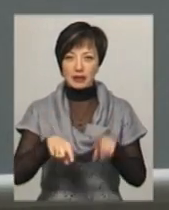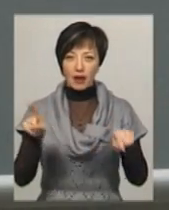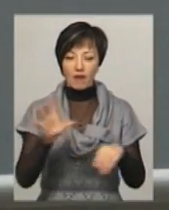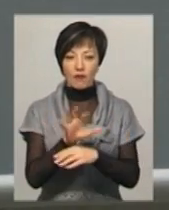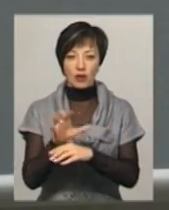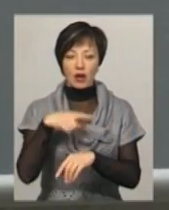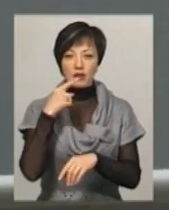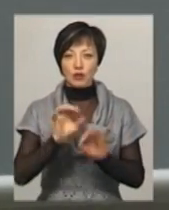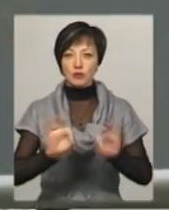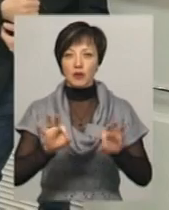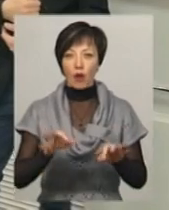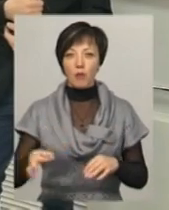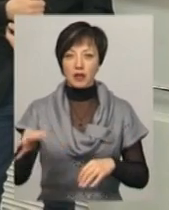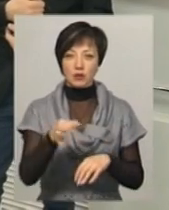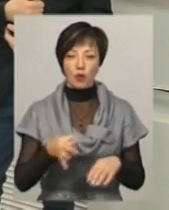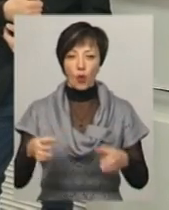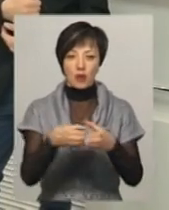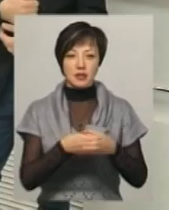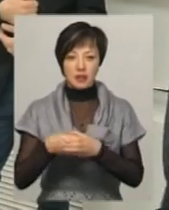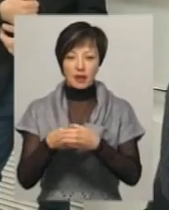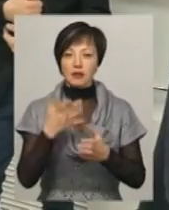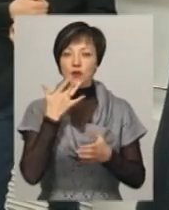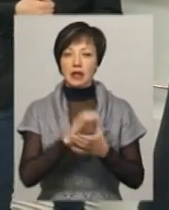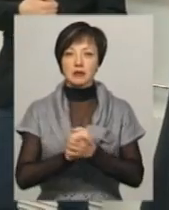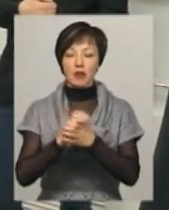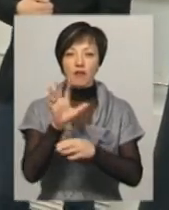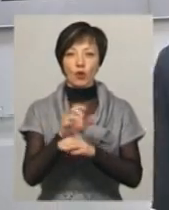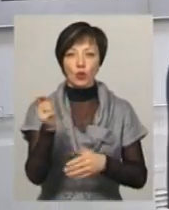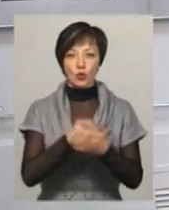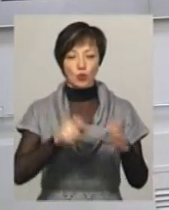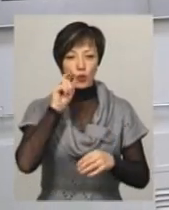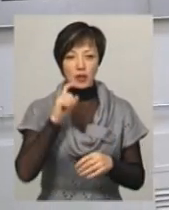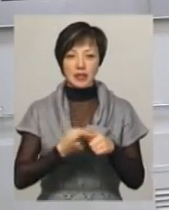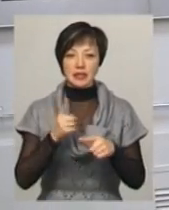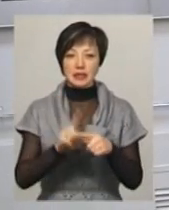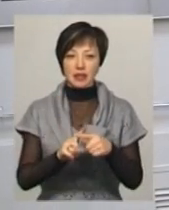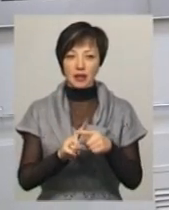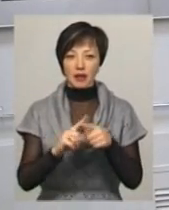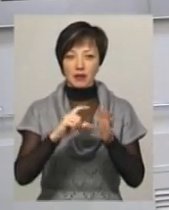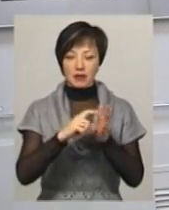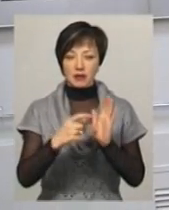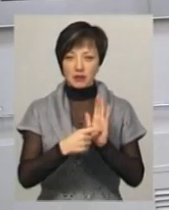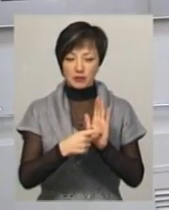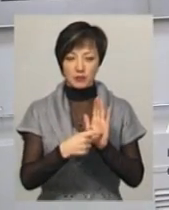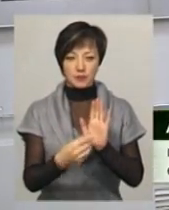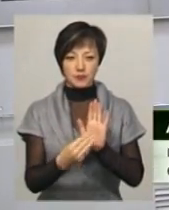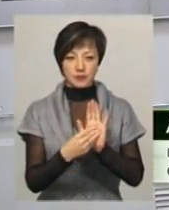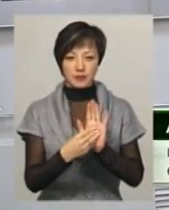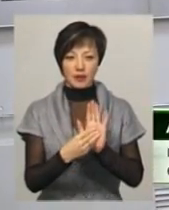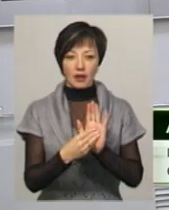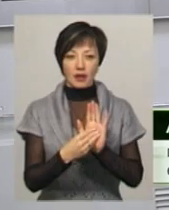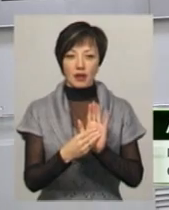голова обласної організації Національної спілки фотохудожників України Анатолій Іванов. Там зображені на фотографіях. Там на фото